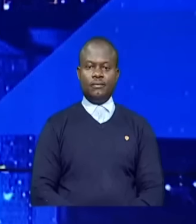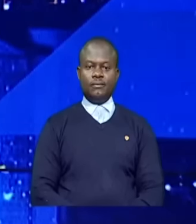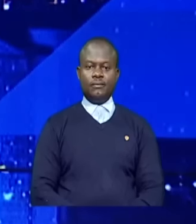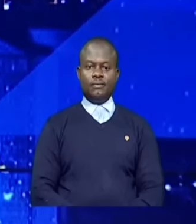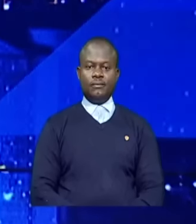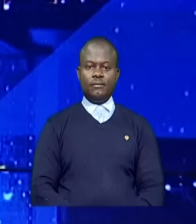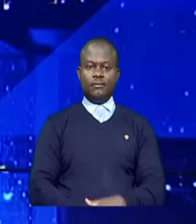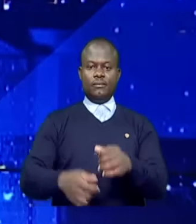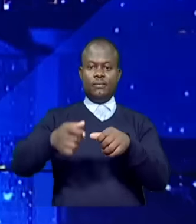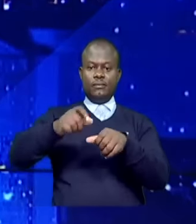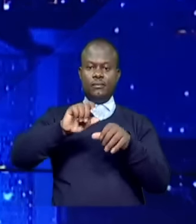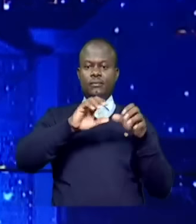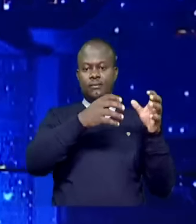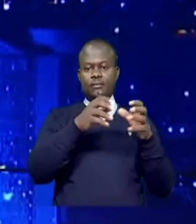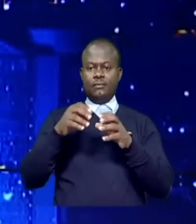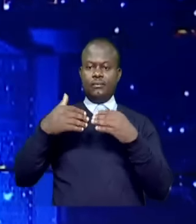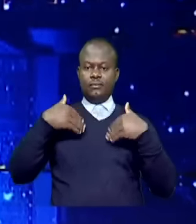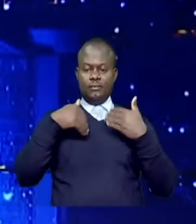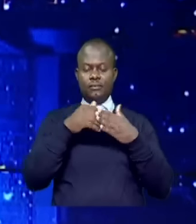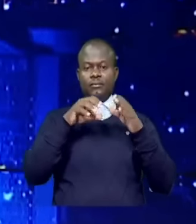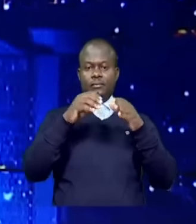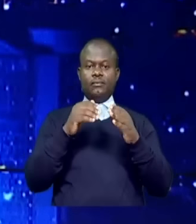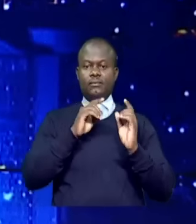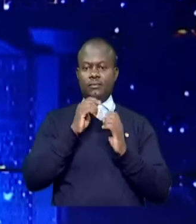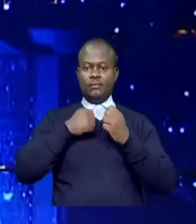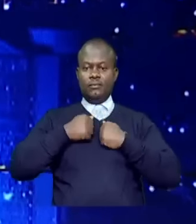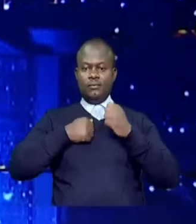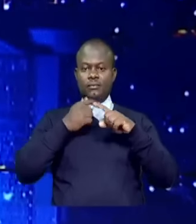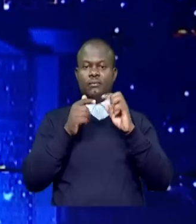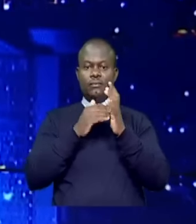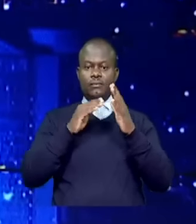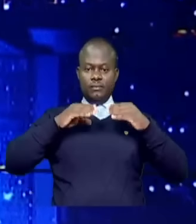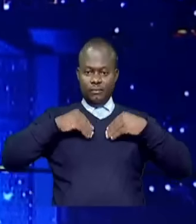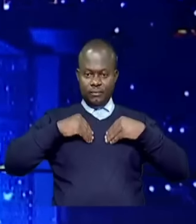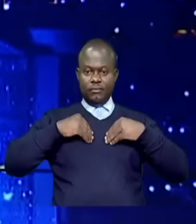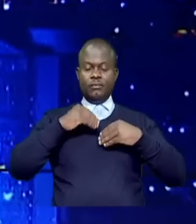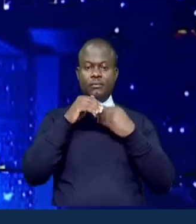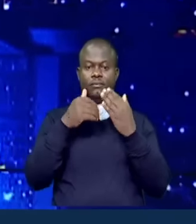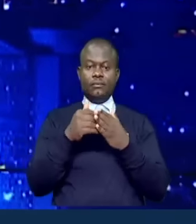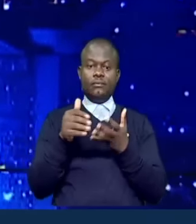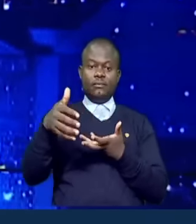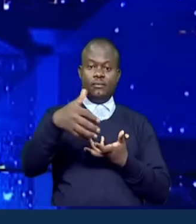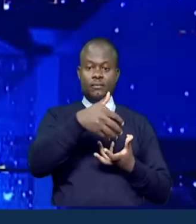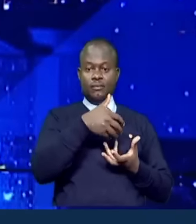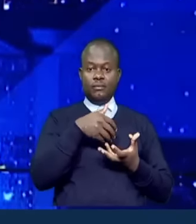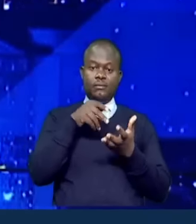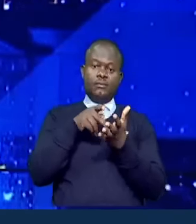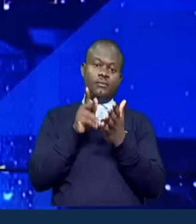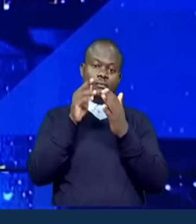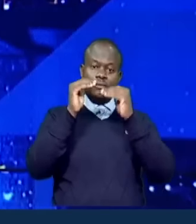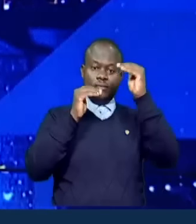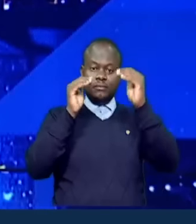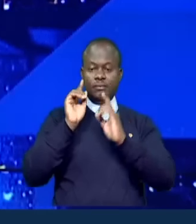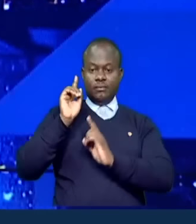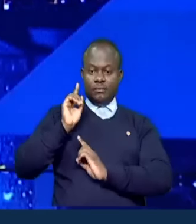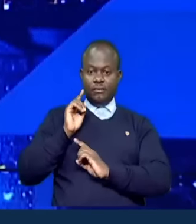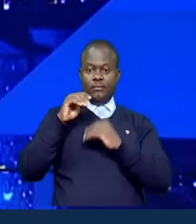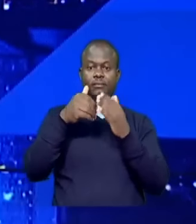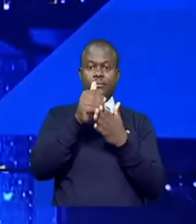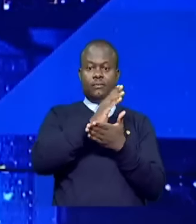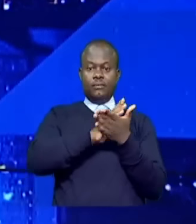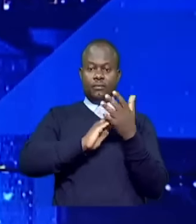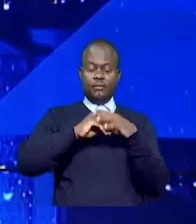kongera icyiciro cy'ubuzima mu byiciro bigize ingabo z'u Rwanda ndetse no kwemerera inkera gutabara guhahira mu iguriro ry'inzego z'umutekano ni bimwe